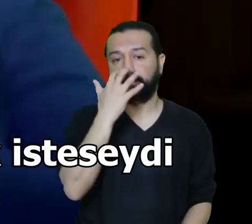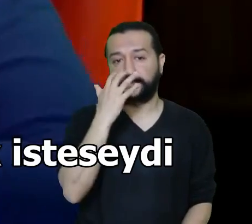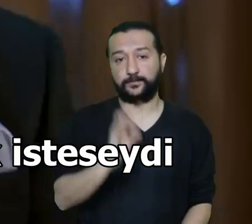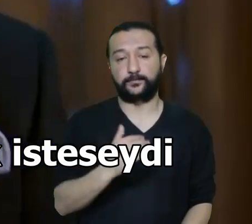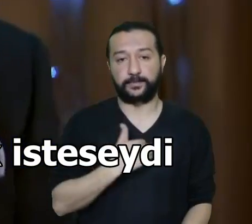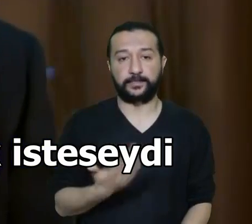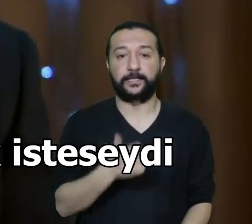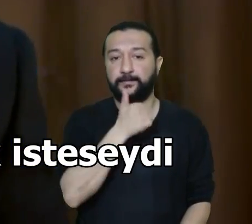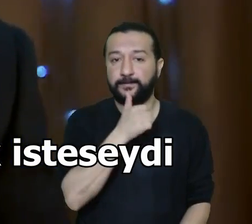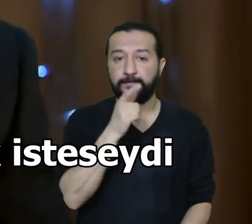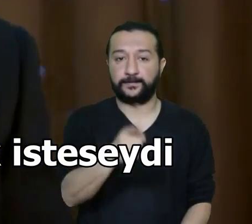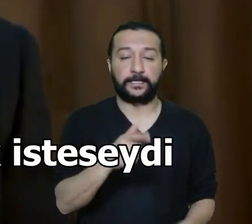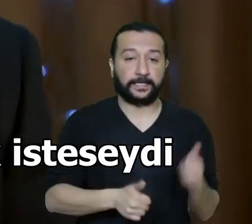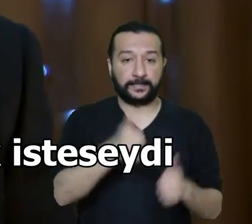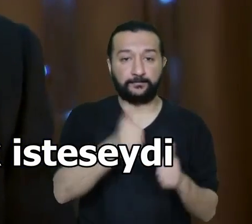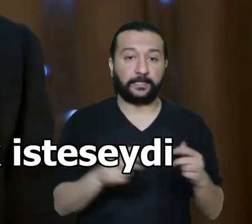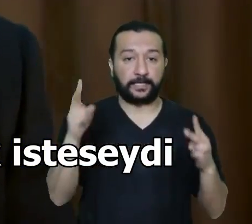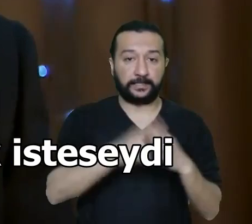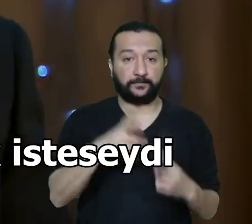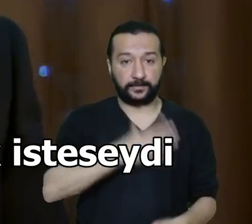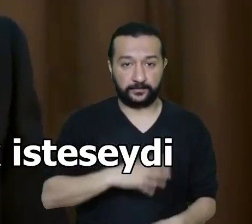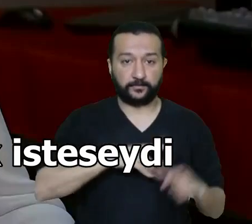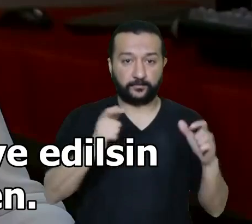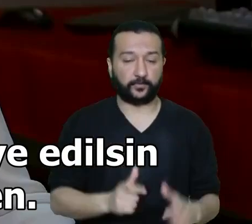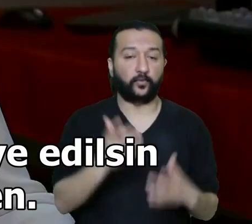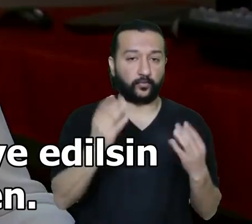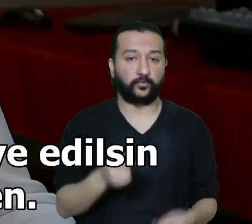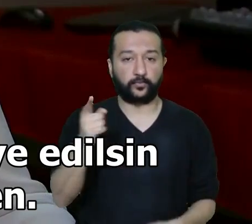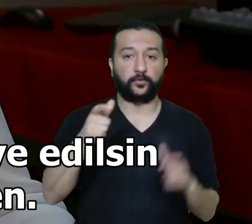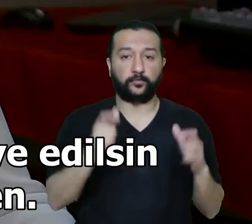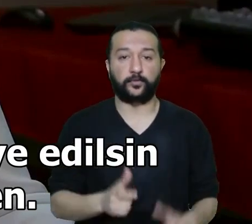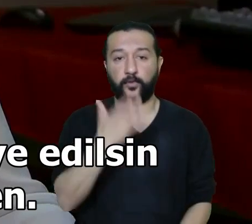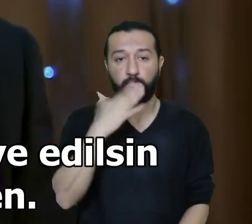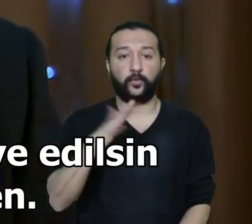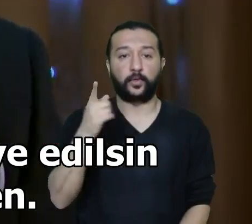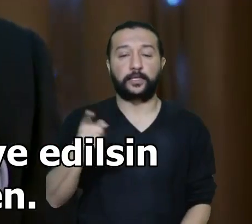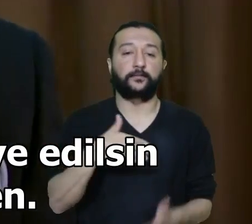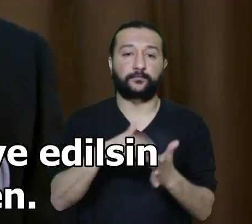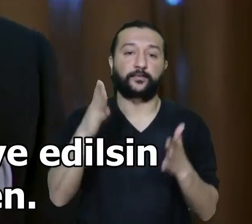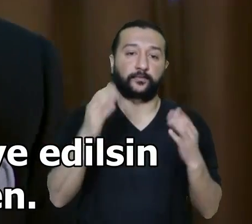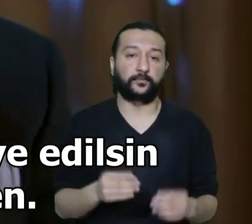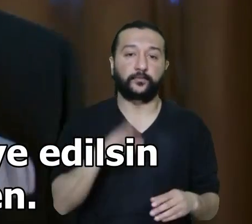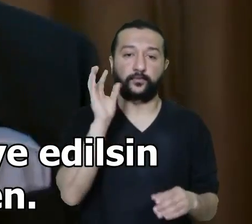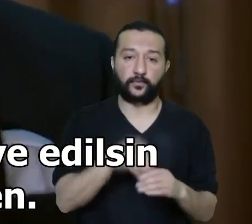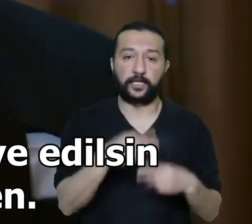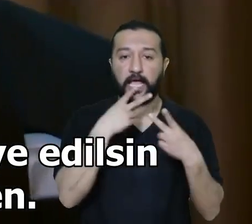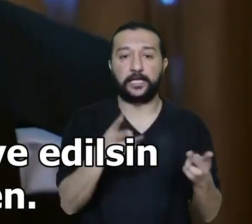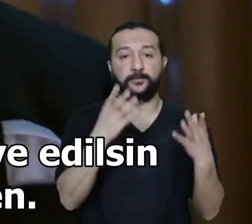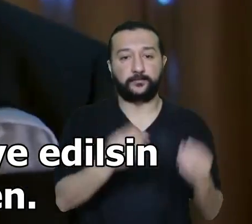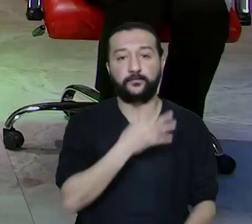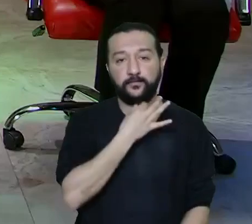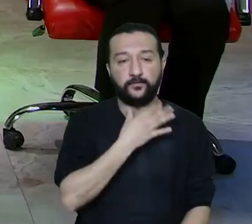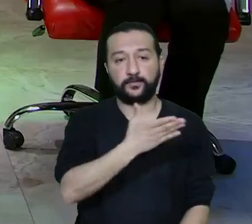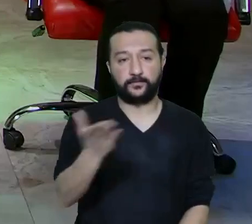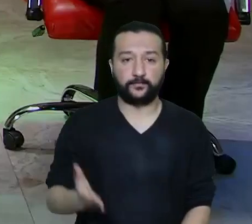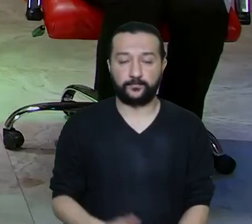bence. Efendim, eğer yarışmaya katılmak isteseydi burada olurdu. Burada olmadığına göre diskalifiye edilsin ve sonuçları açıklayın